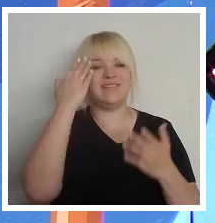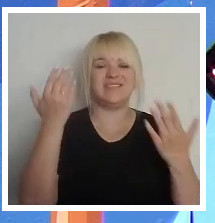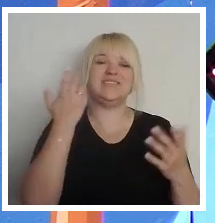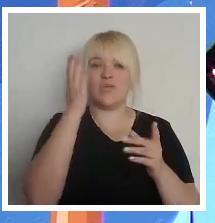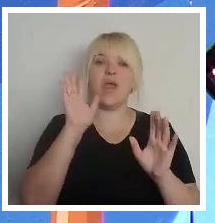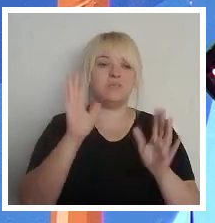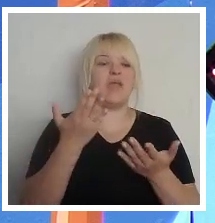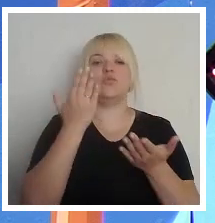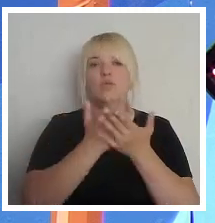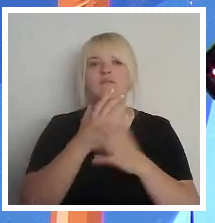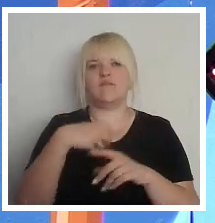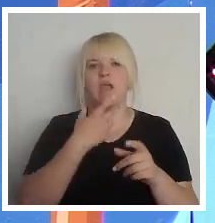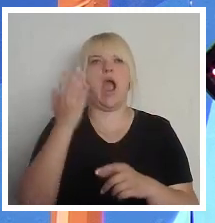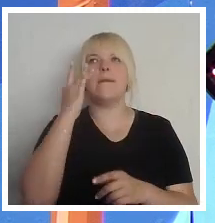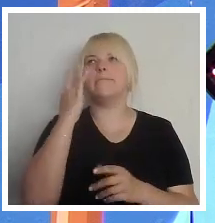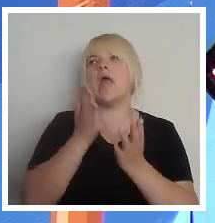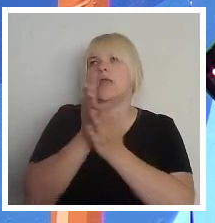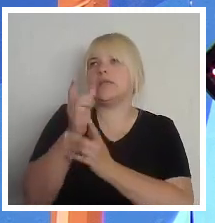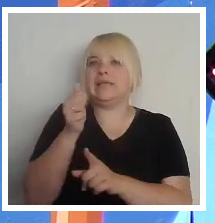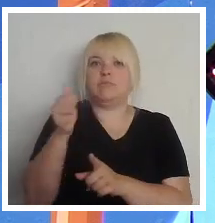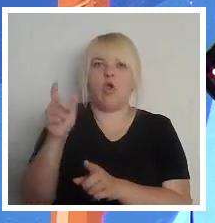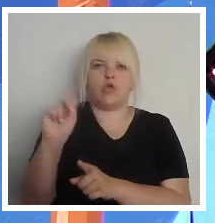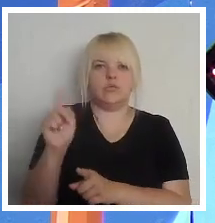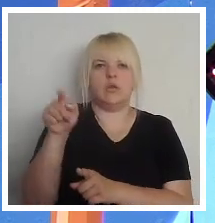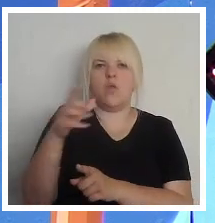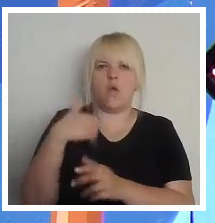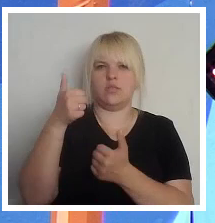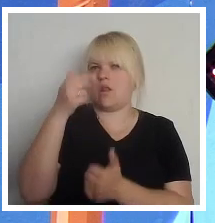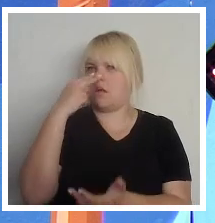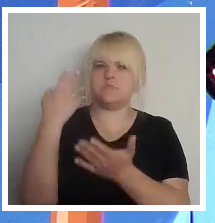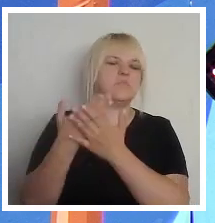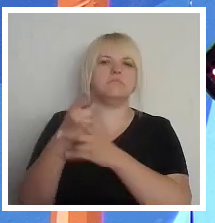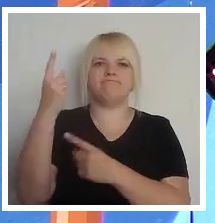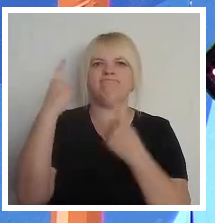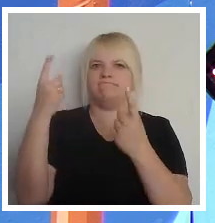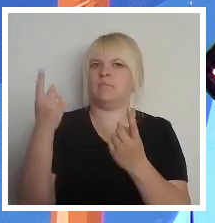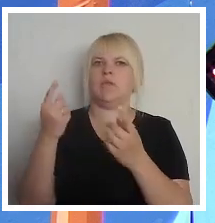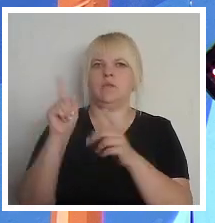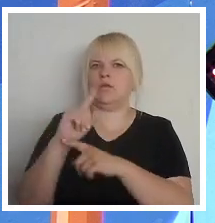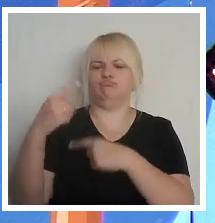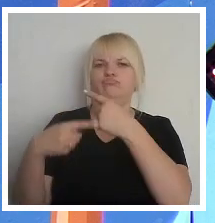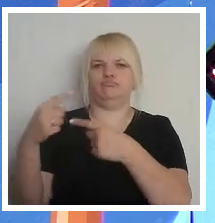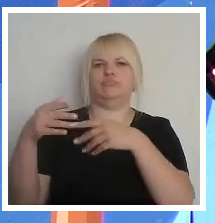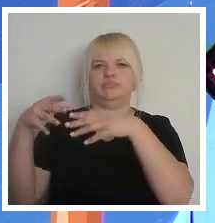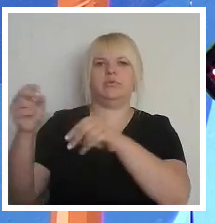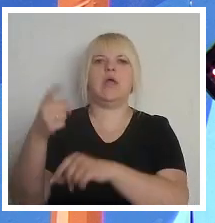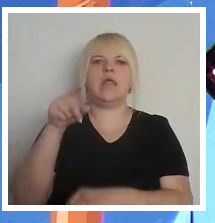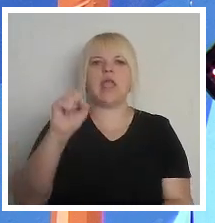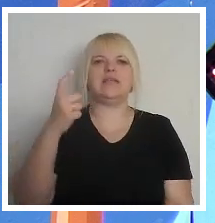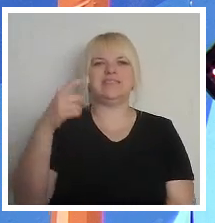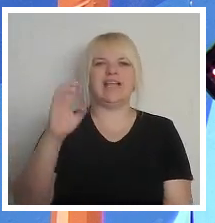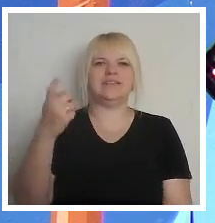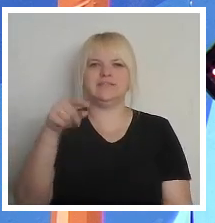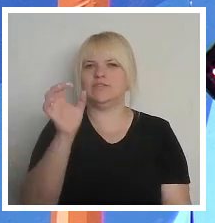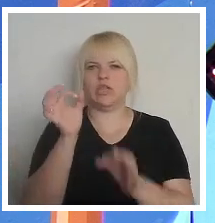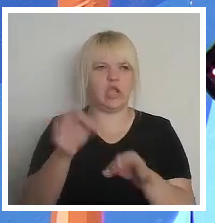jāiet. Īpaši Amerikā ir ļoti labi piemēri, kur tas ir fantastiski aizgājis, īpaši Texas Tribune, kas ir kā celmlauzes, man